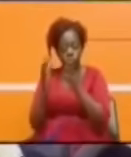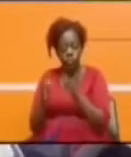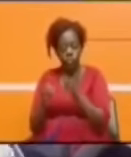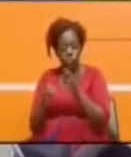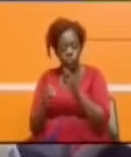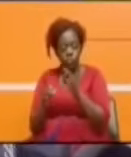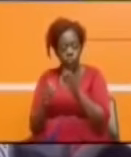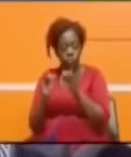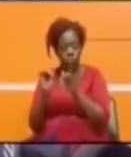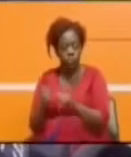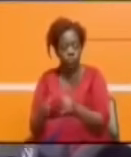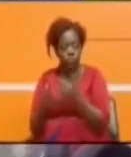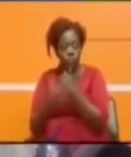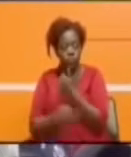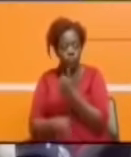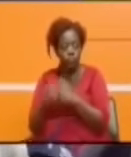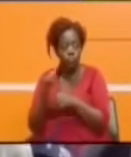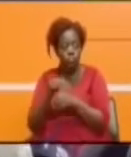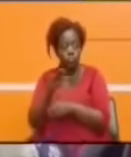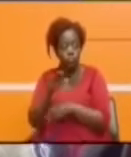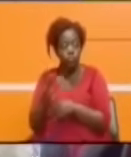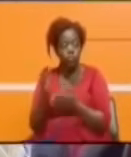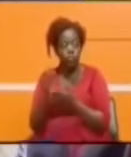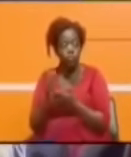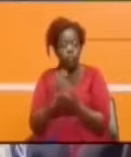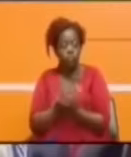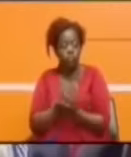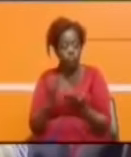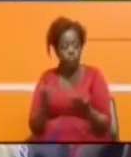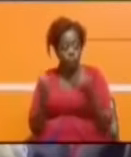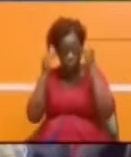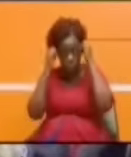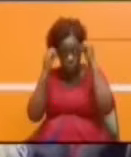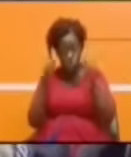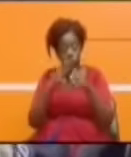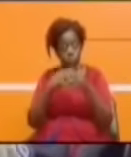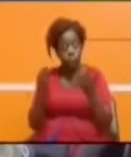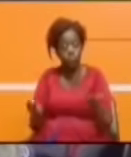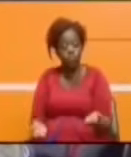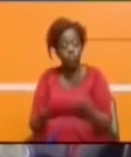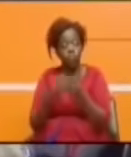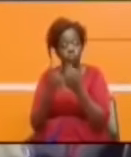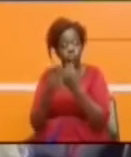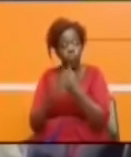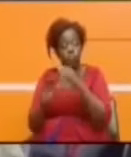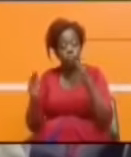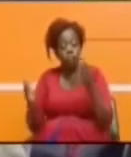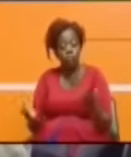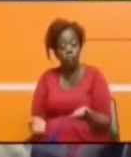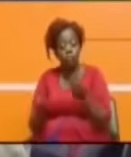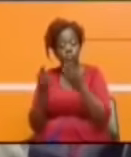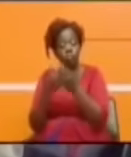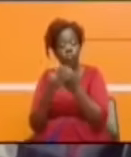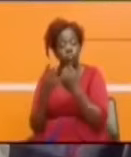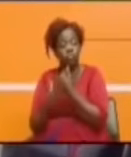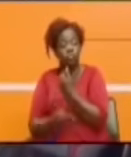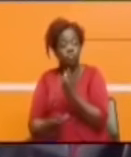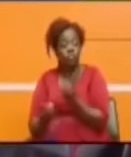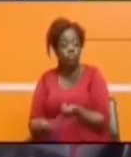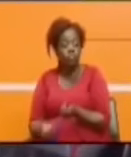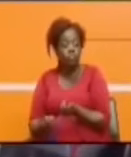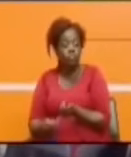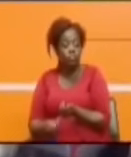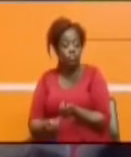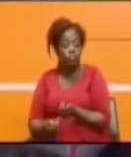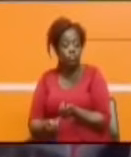kitundu. Kubanga pulezidenti ayagala mbeere muve mu bwavu, munaava mutya mu bwavu nga mwe